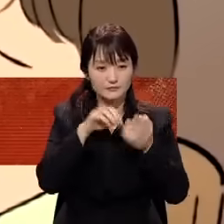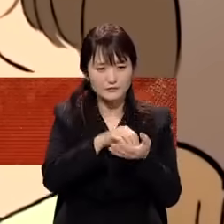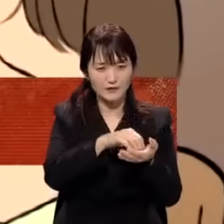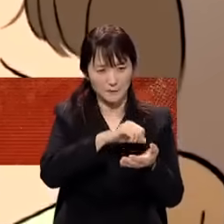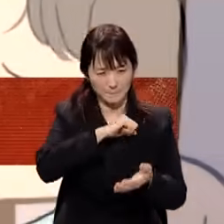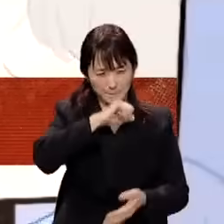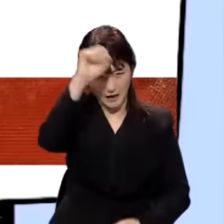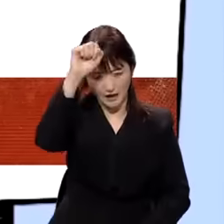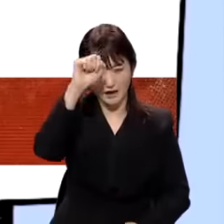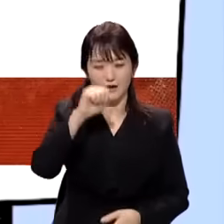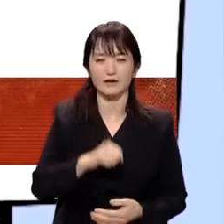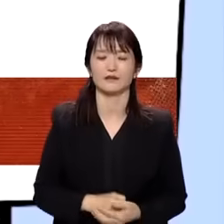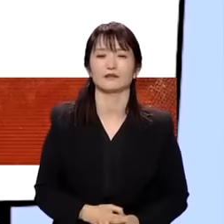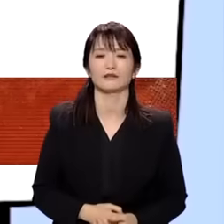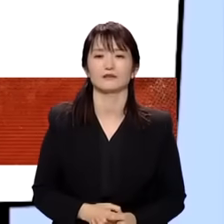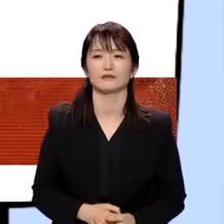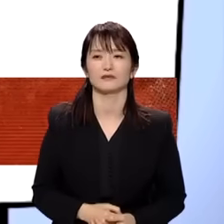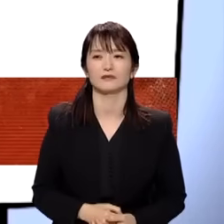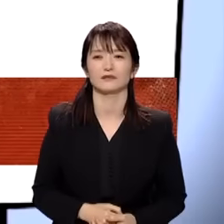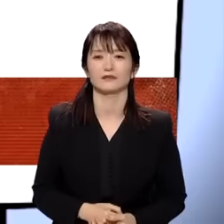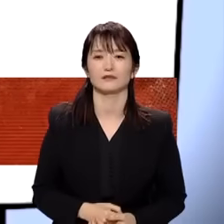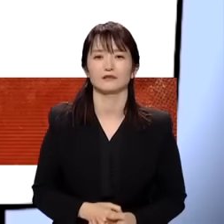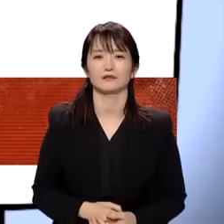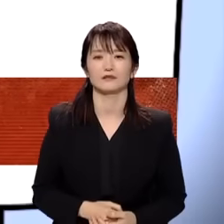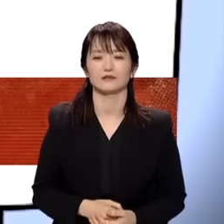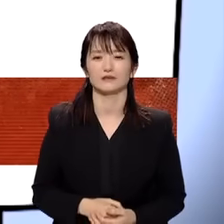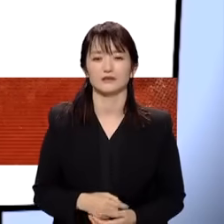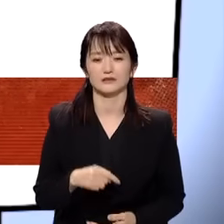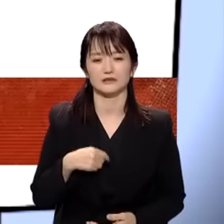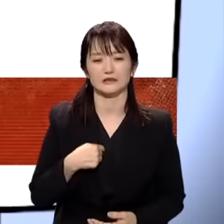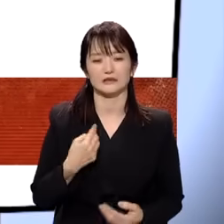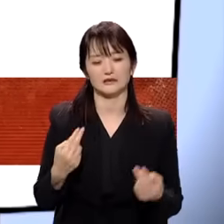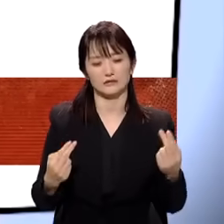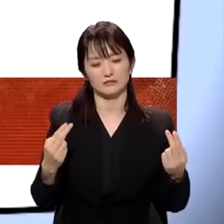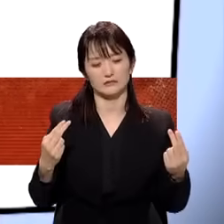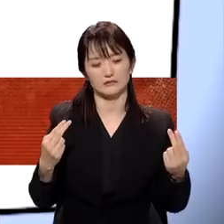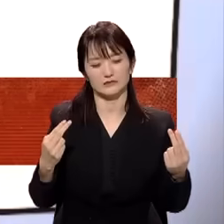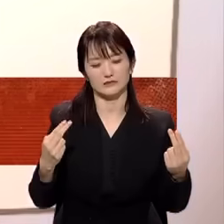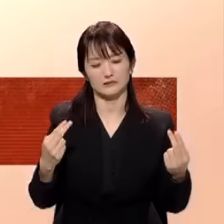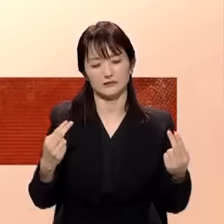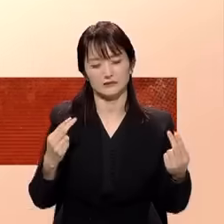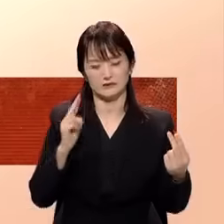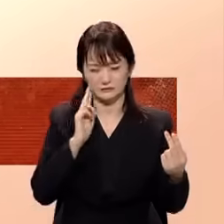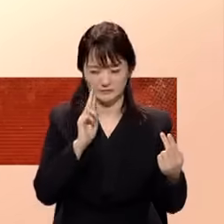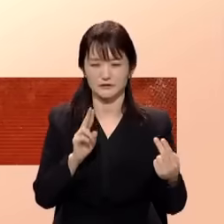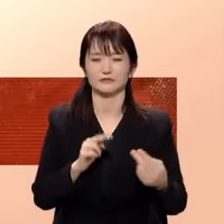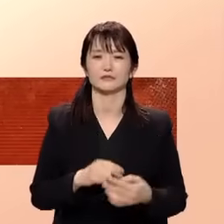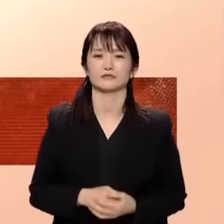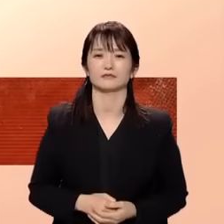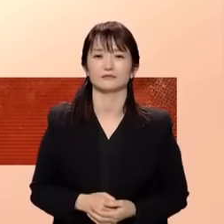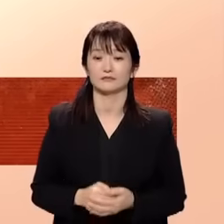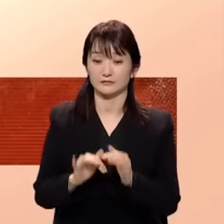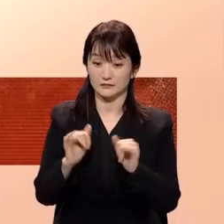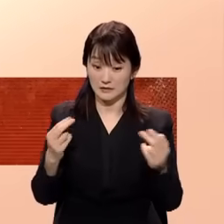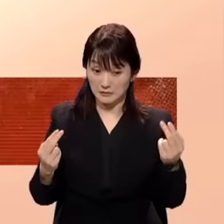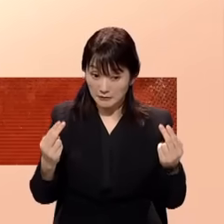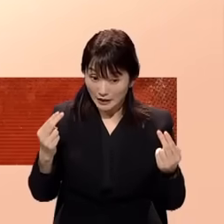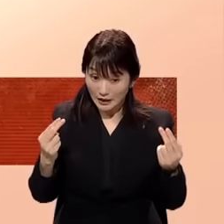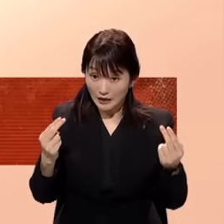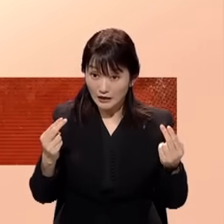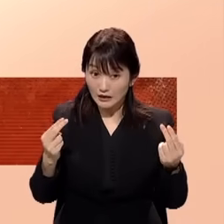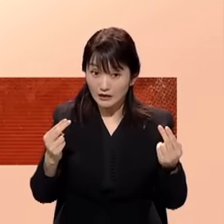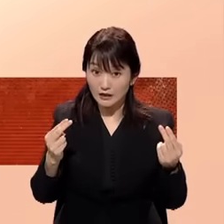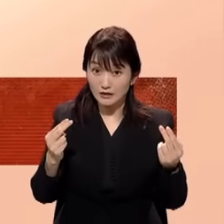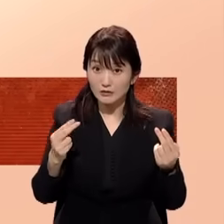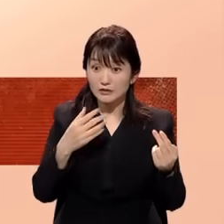보니까 아마 상대적 박탈감을 좀 느낀 것 같아요. 그런데 사람은 비교를 하기 시작하면서부터